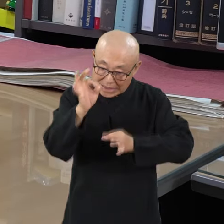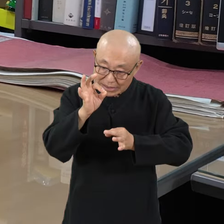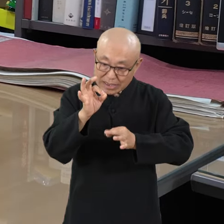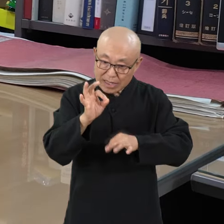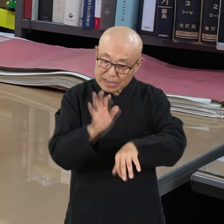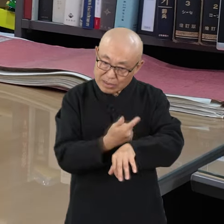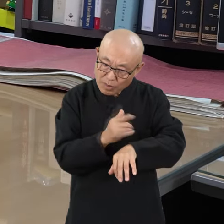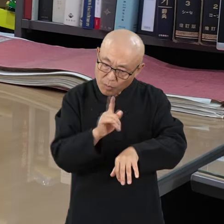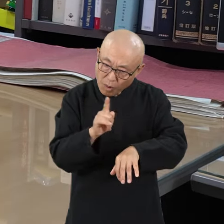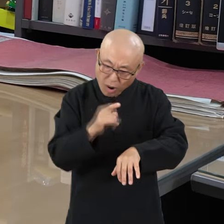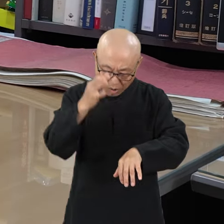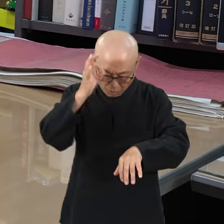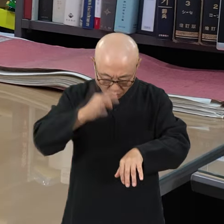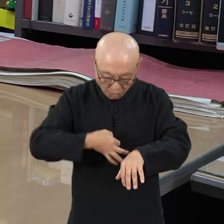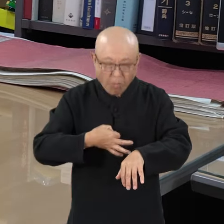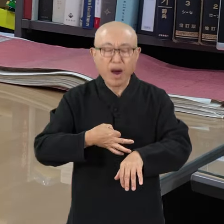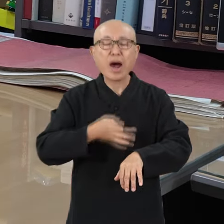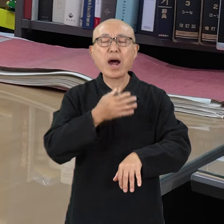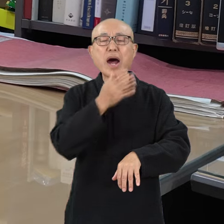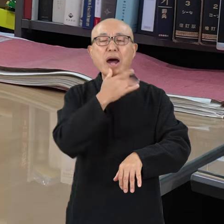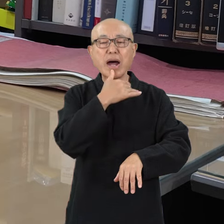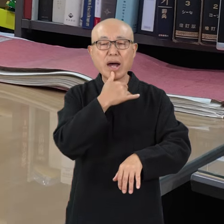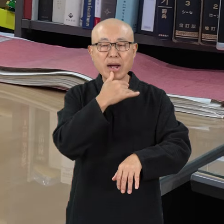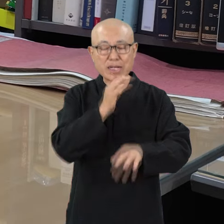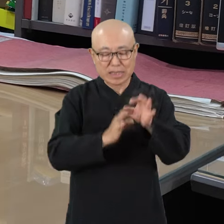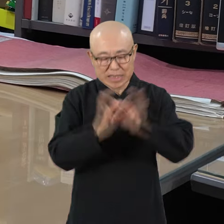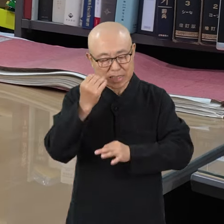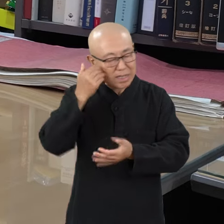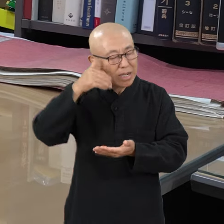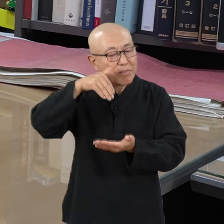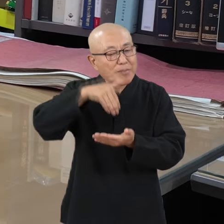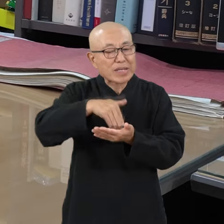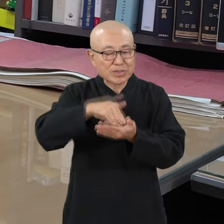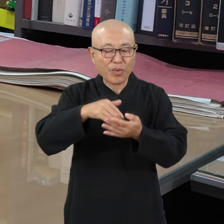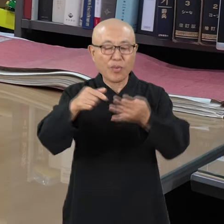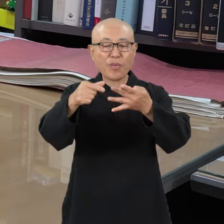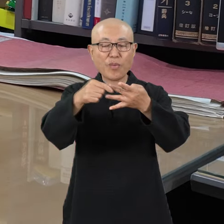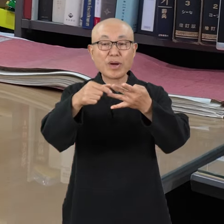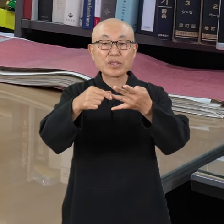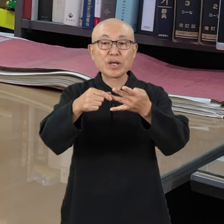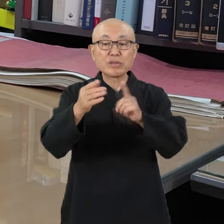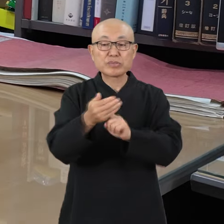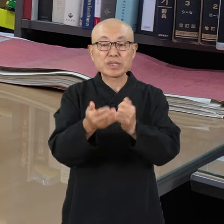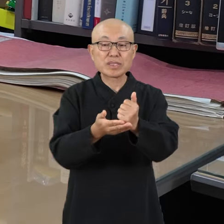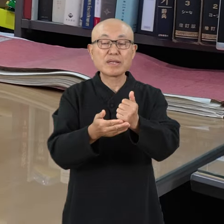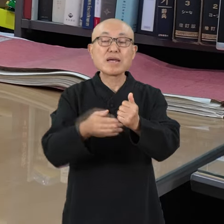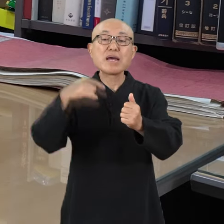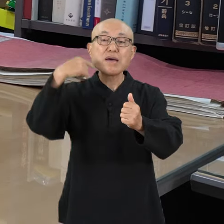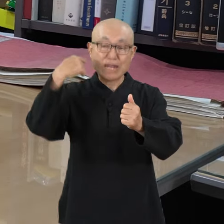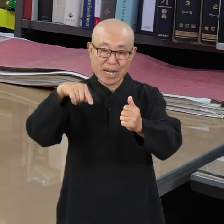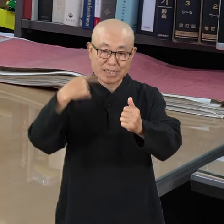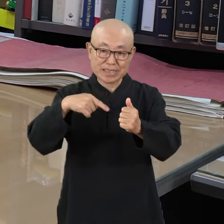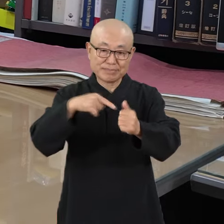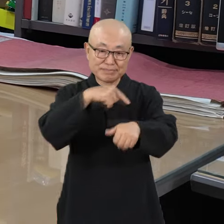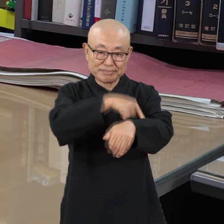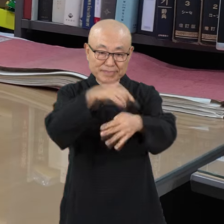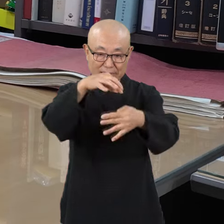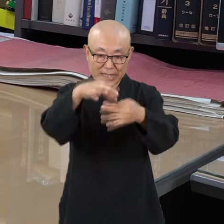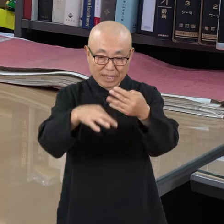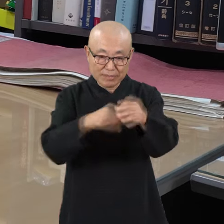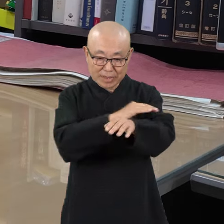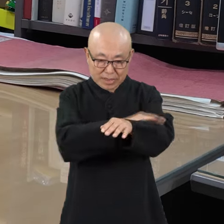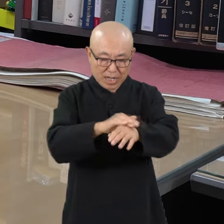않았는가 이렇게 자기를 반성해보는 참가. 그리고 부처님 말씀에 계를, 바른 삶을 잘,